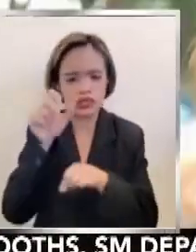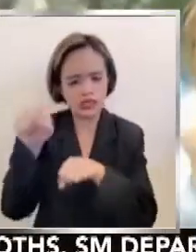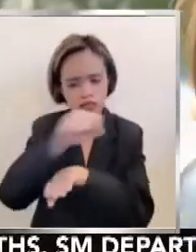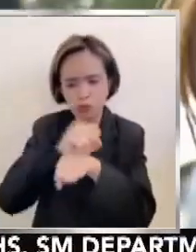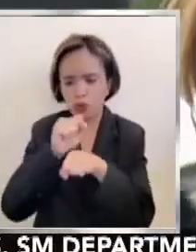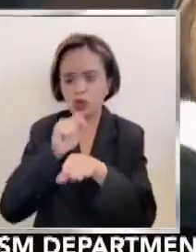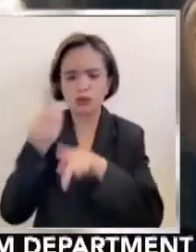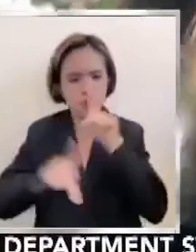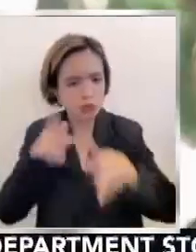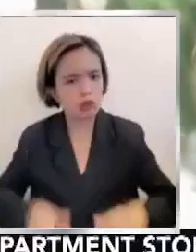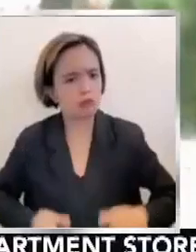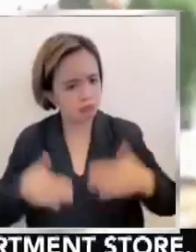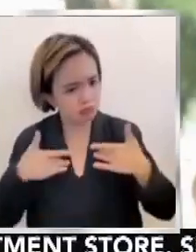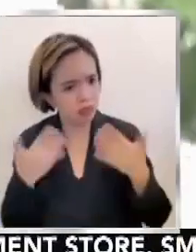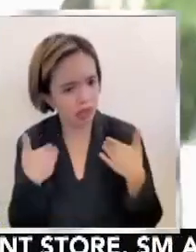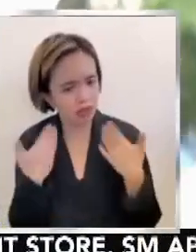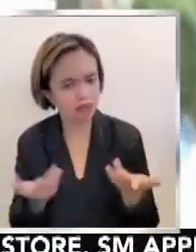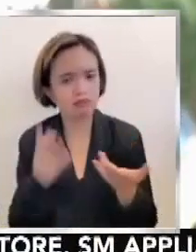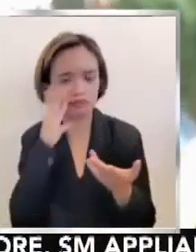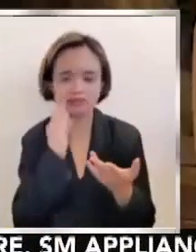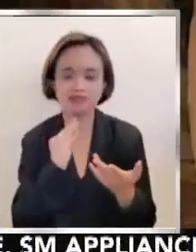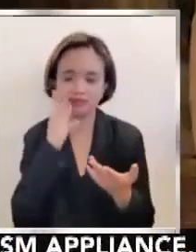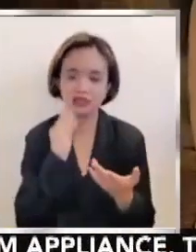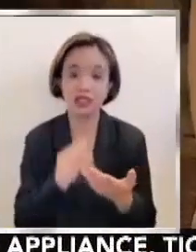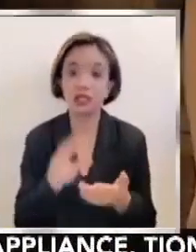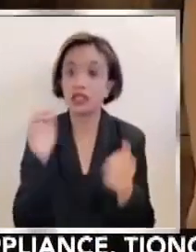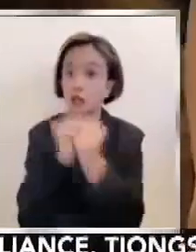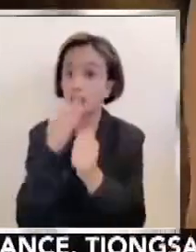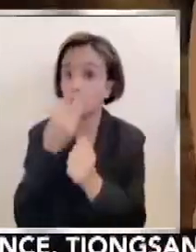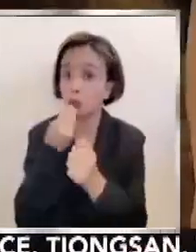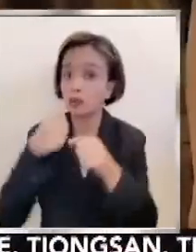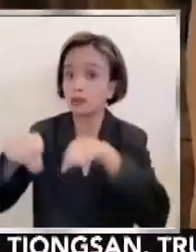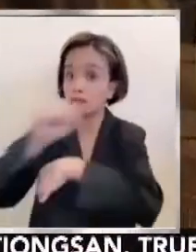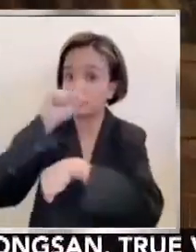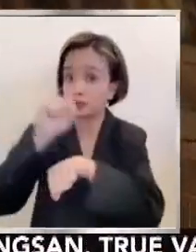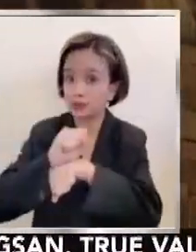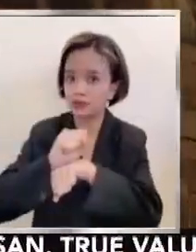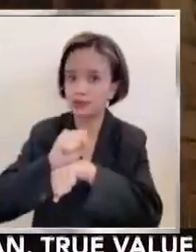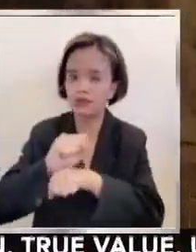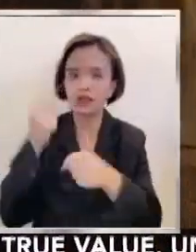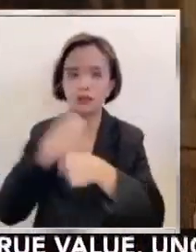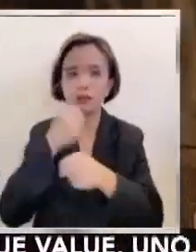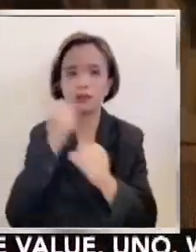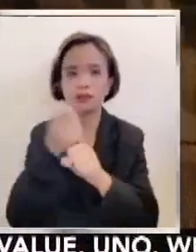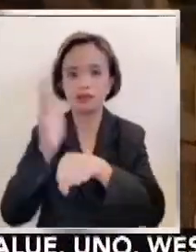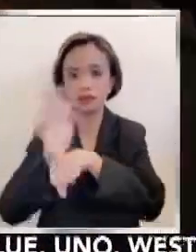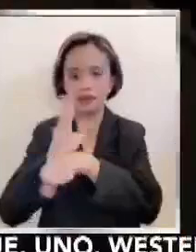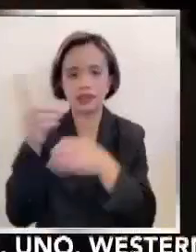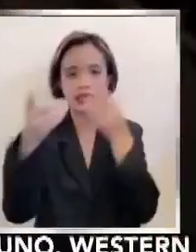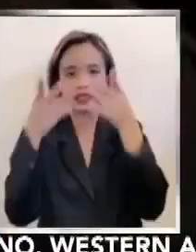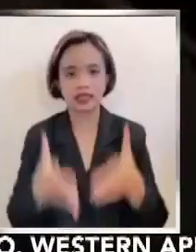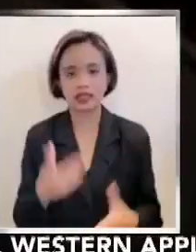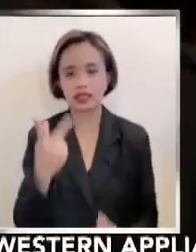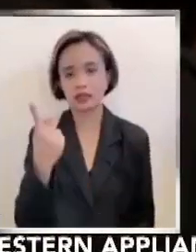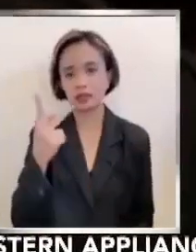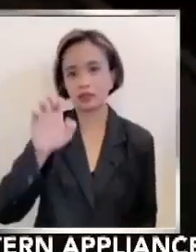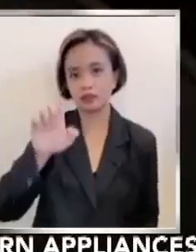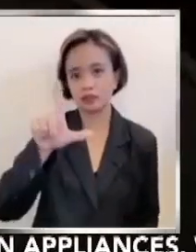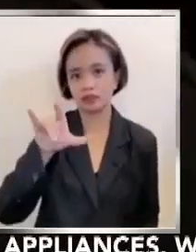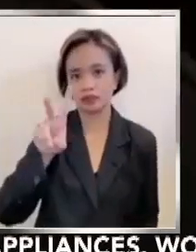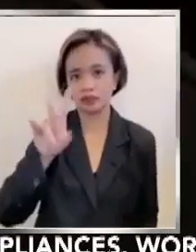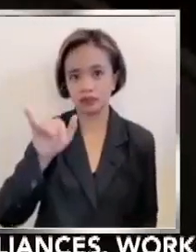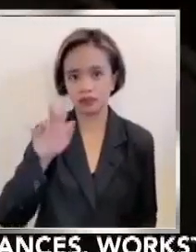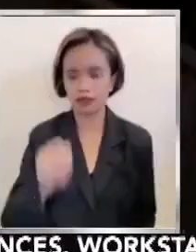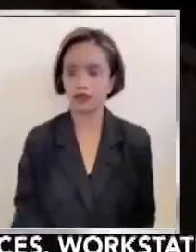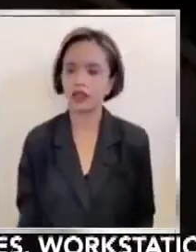of it. Makakatrabaho niya rin ang Singapore movie hitmaker na si Director Kelvin Sung. So what I really wanted to